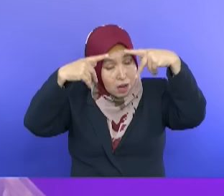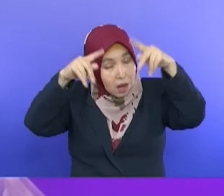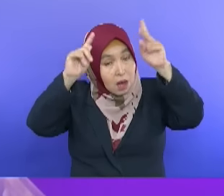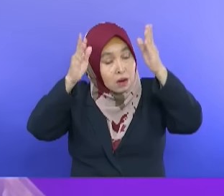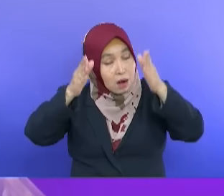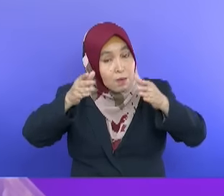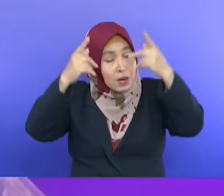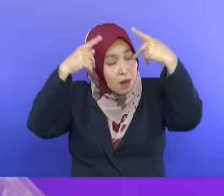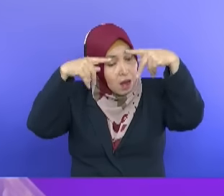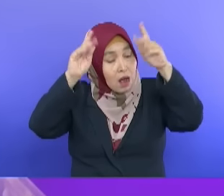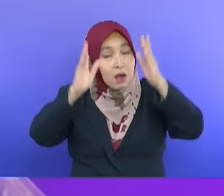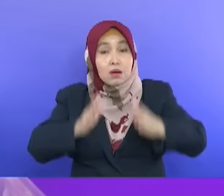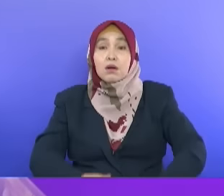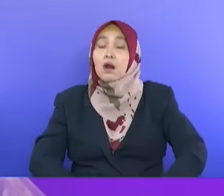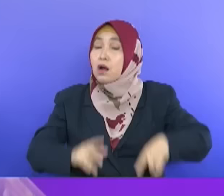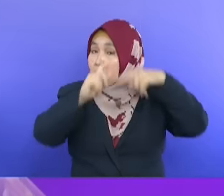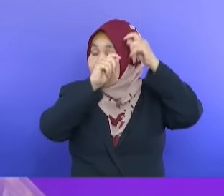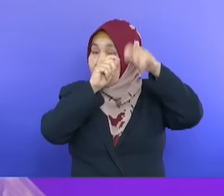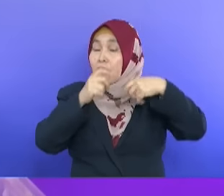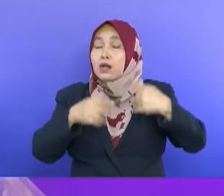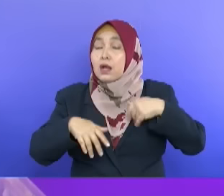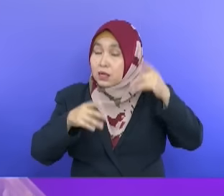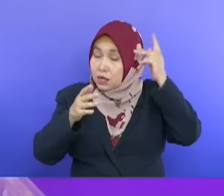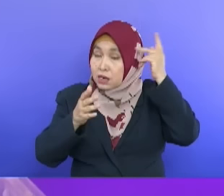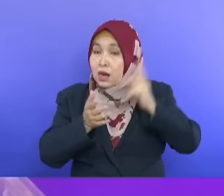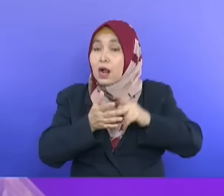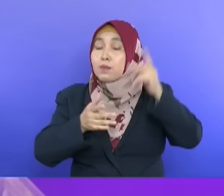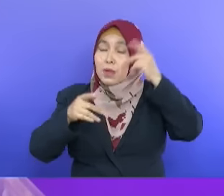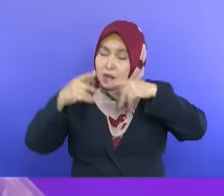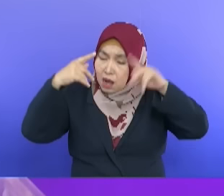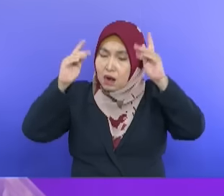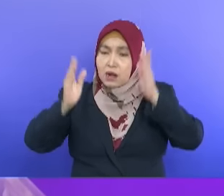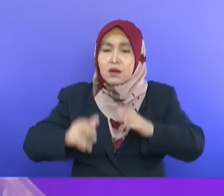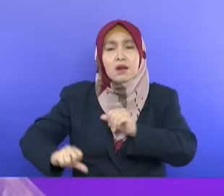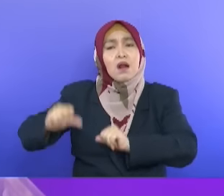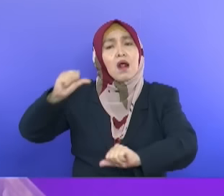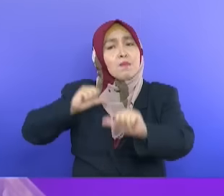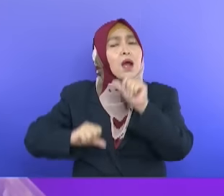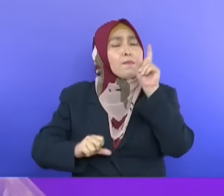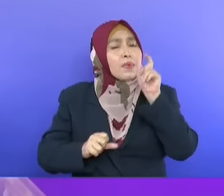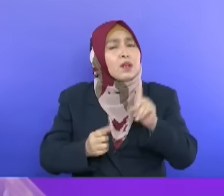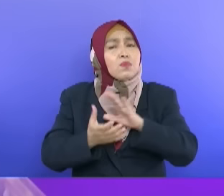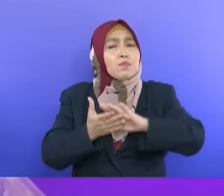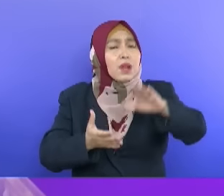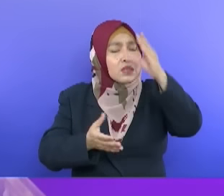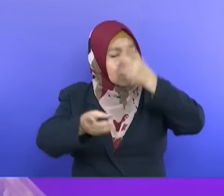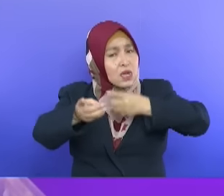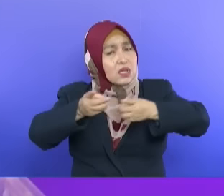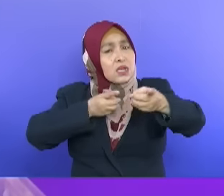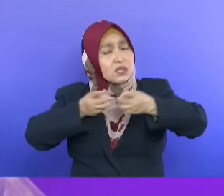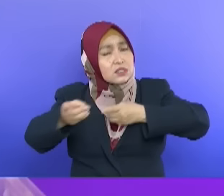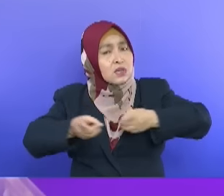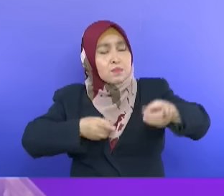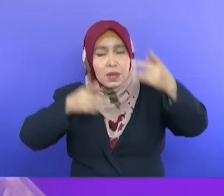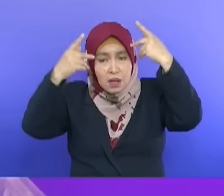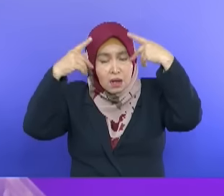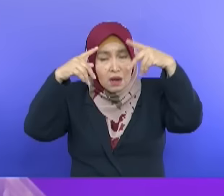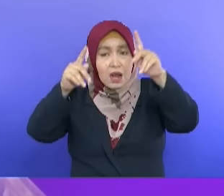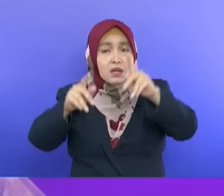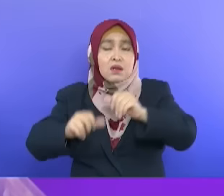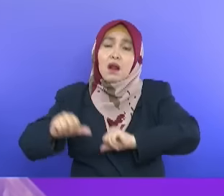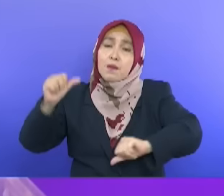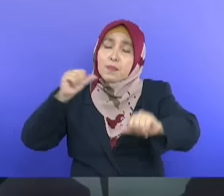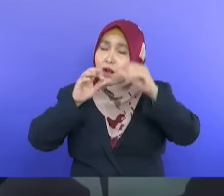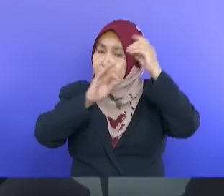kalau katakan tonton ada kenal kepada pengarah-pengaruh drama dan sebagainya perlu belajar disiplin pengarahan drama